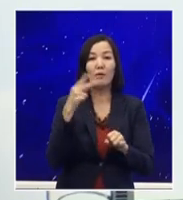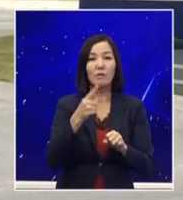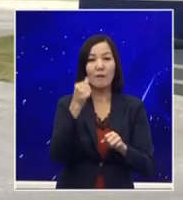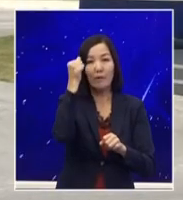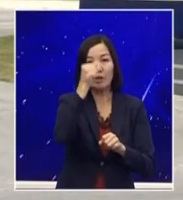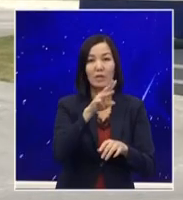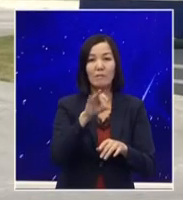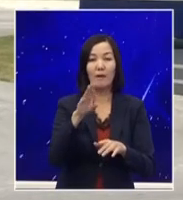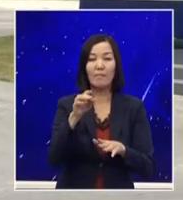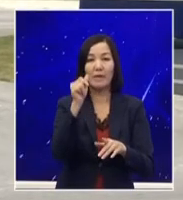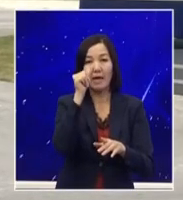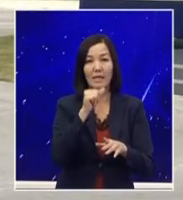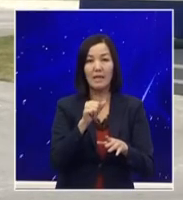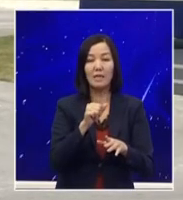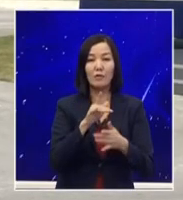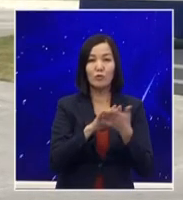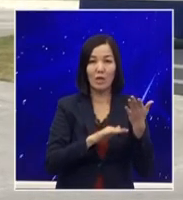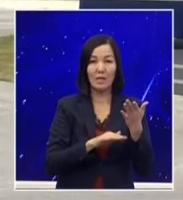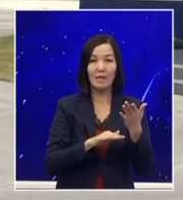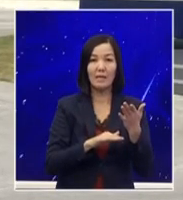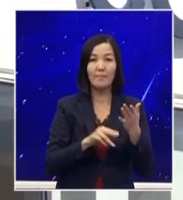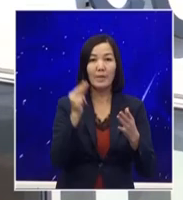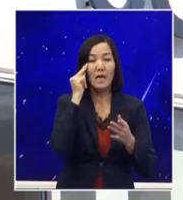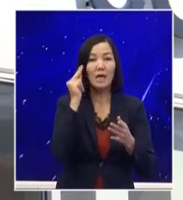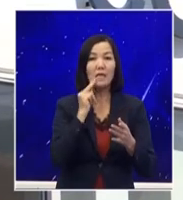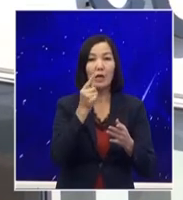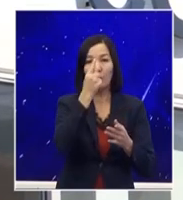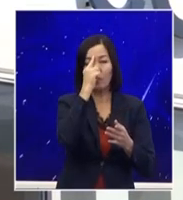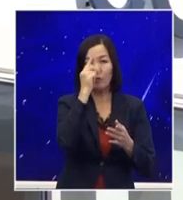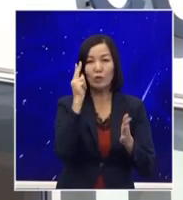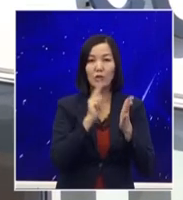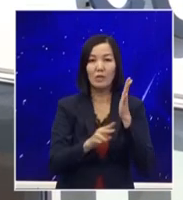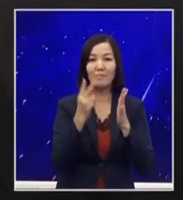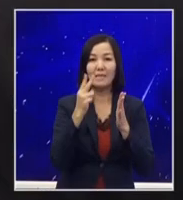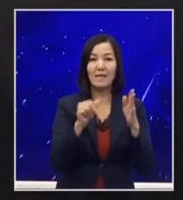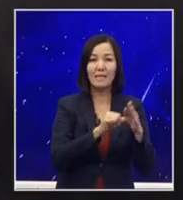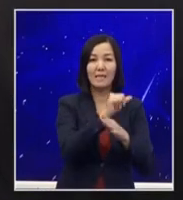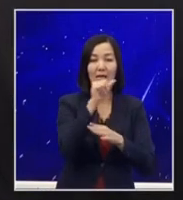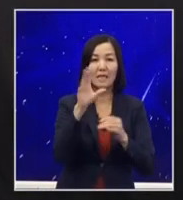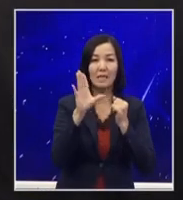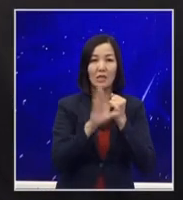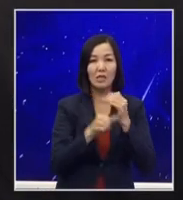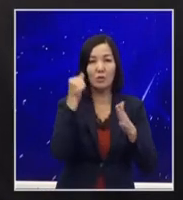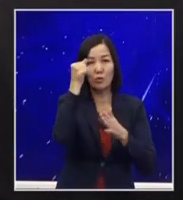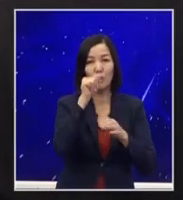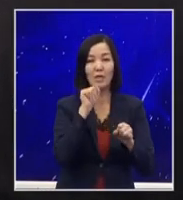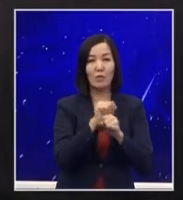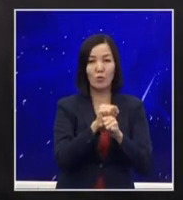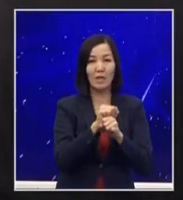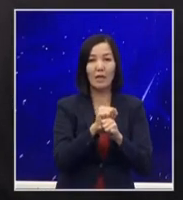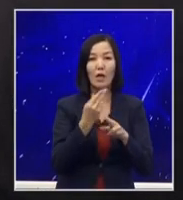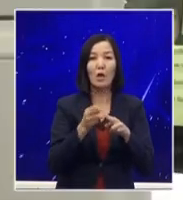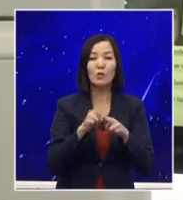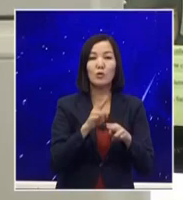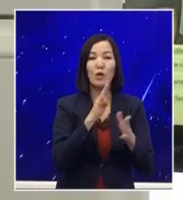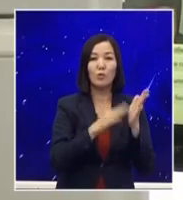дейін ұзартылды. Ал Қытай мен Үндістан азаматтарының 72 сағаттық визасыз режимі жыл соңына дейін тоқтатылады. Сондай ақ